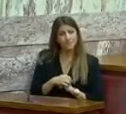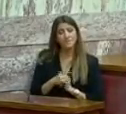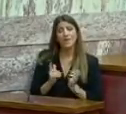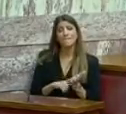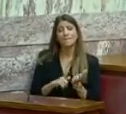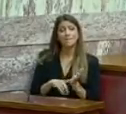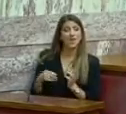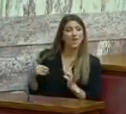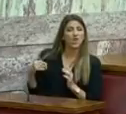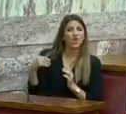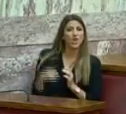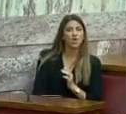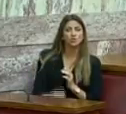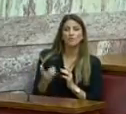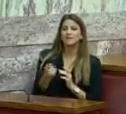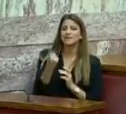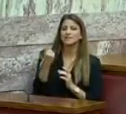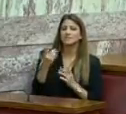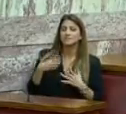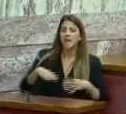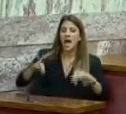δώσει έναυσμα